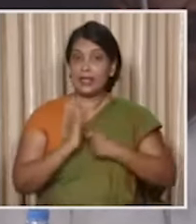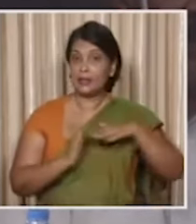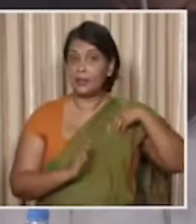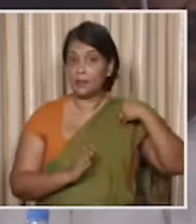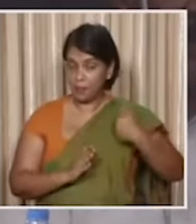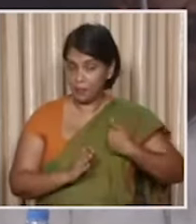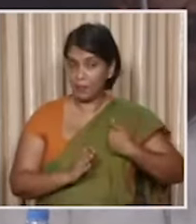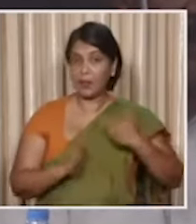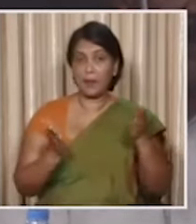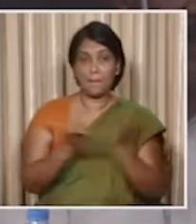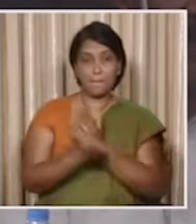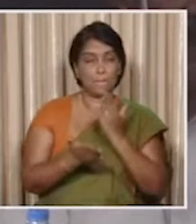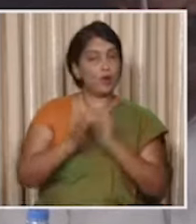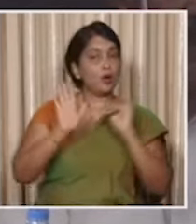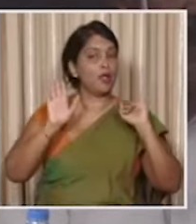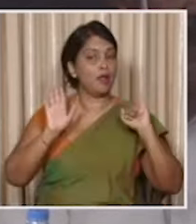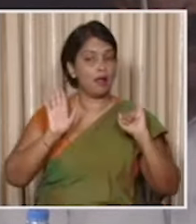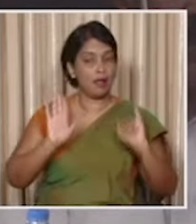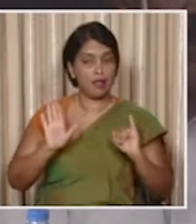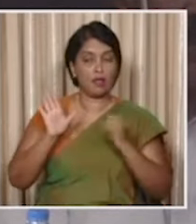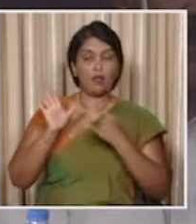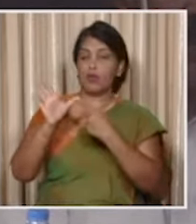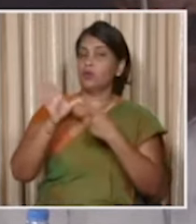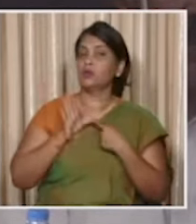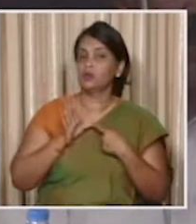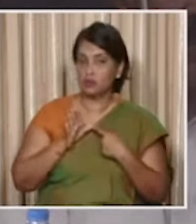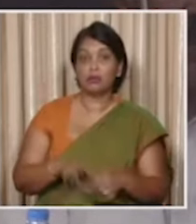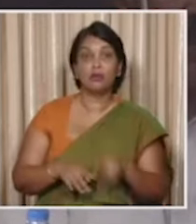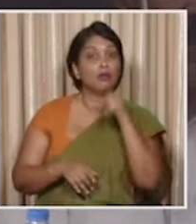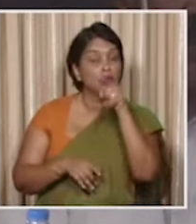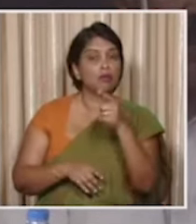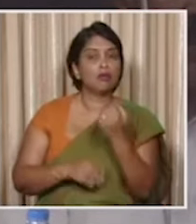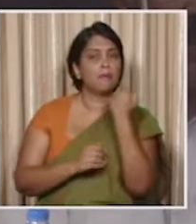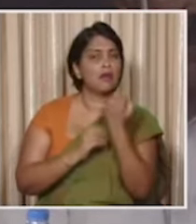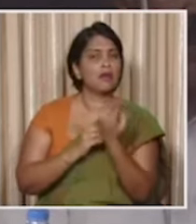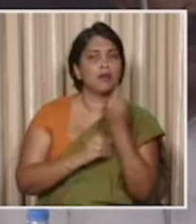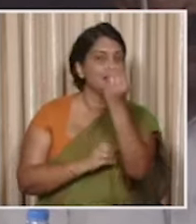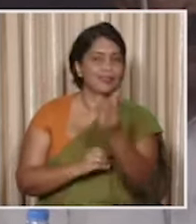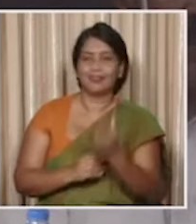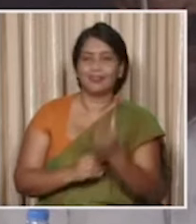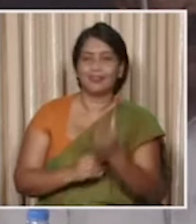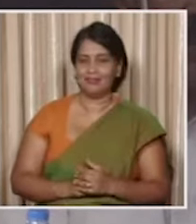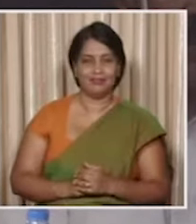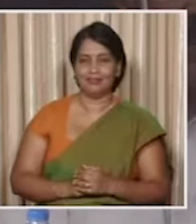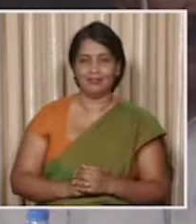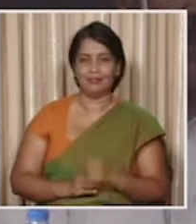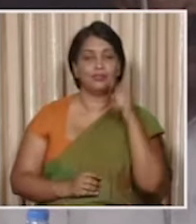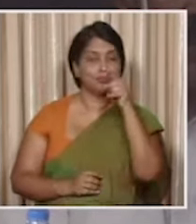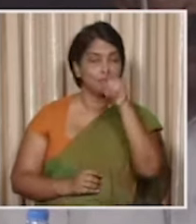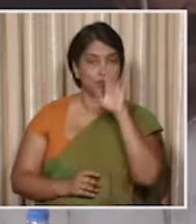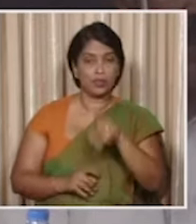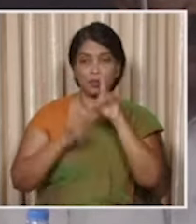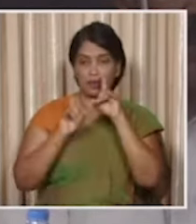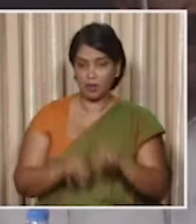නීතිපතිවරයා පිටු 6ක පිළිතුරක් ලියලා තිබුණා ඔබලාට එහෙම බලයක් නැත. ඔබලාට ඒ අපි බලයක්